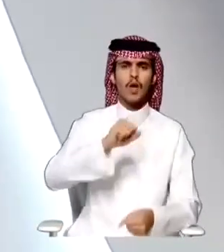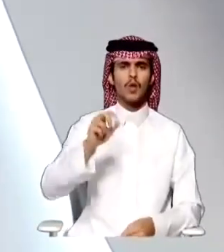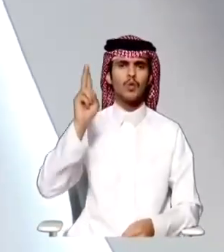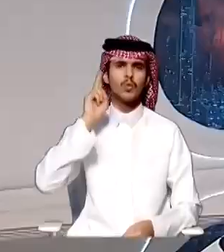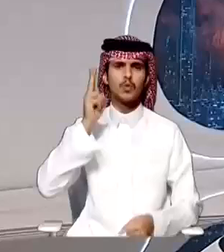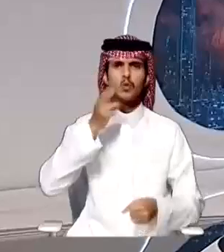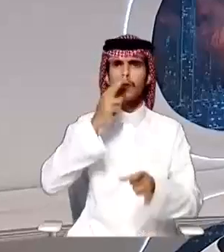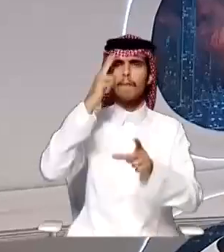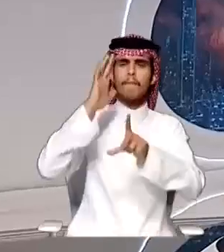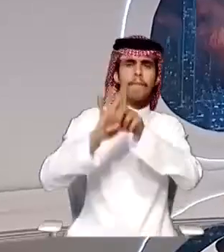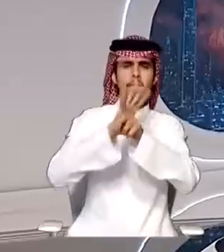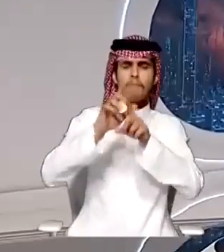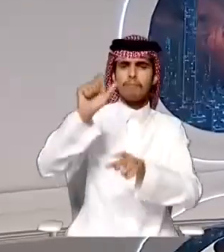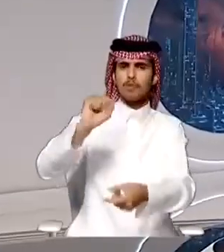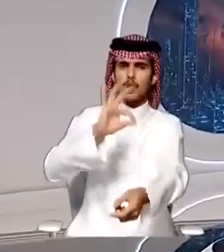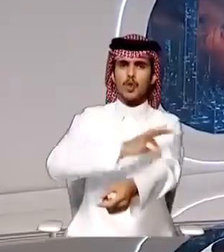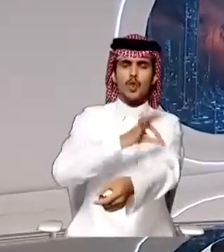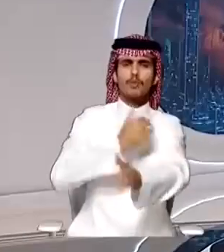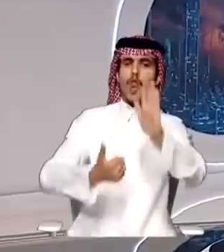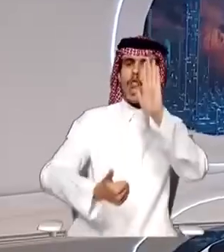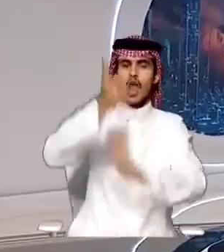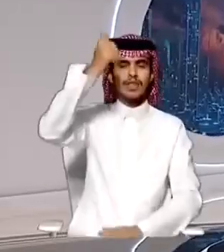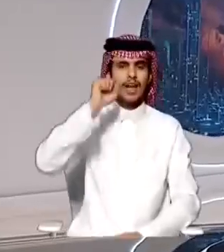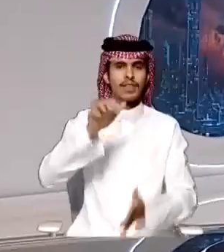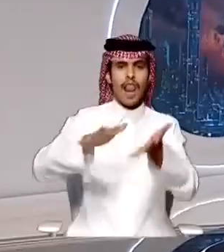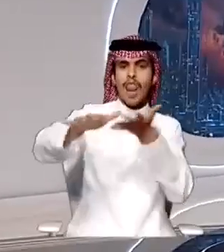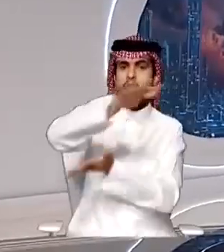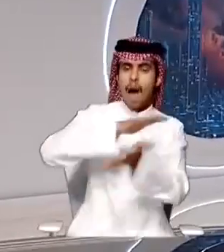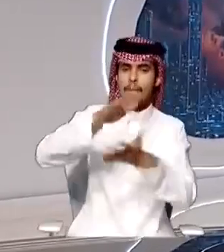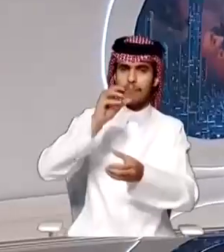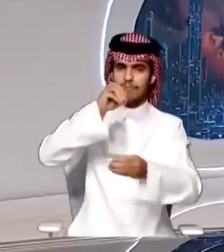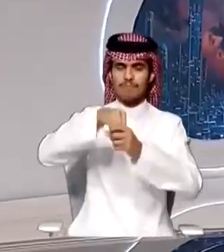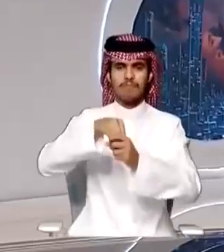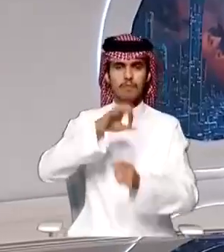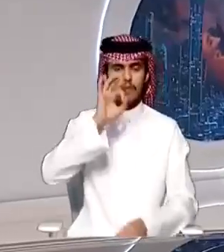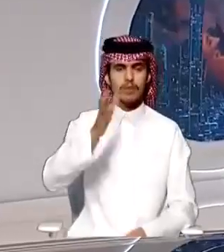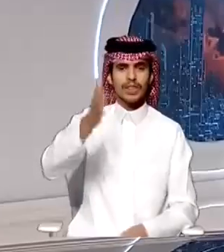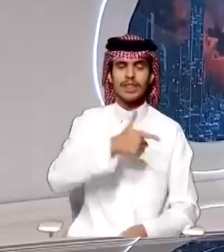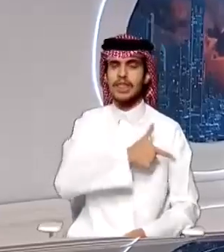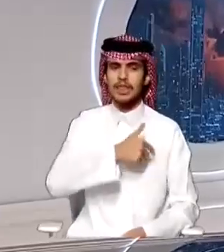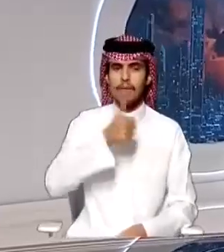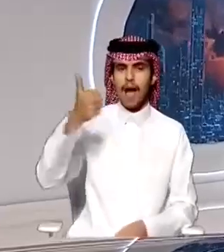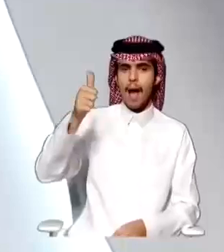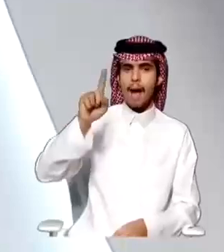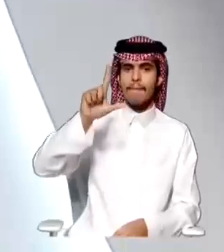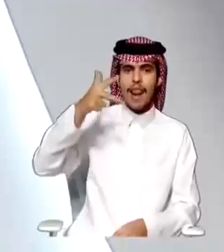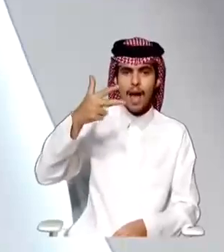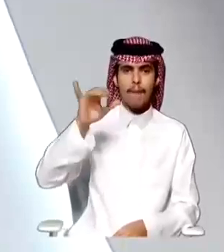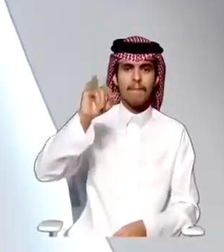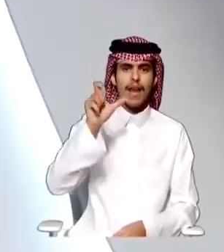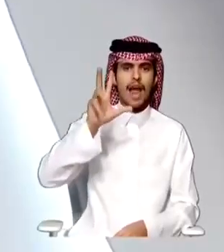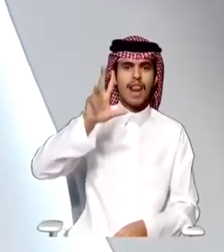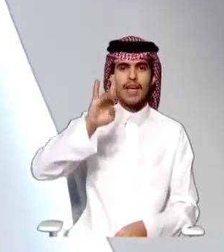المملكه وقدم تجربه ناجحه على قناه الاخباريه ا سموا برنامجه ابلغ من الكلام حياك الله عبد